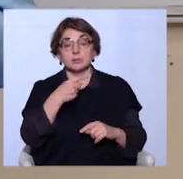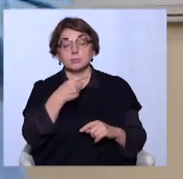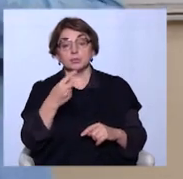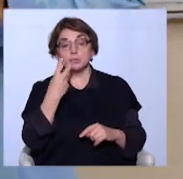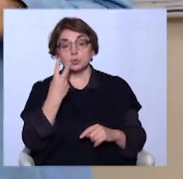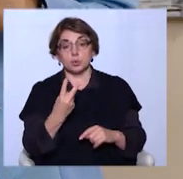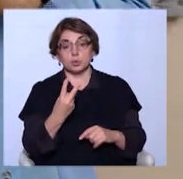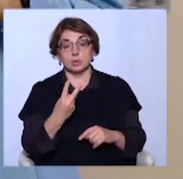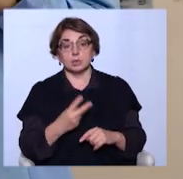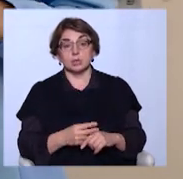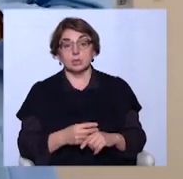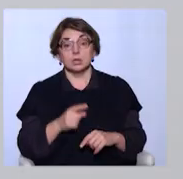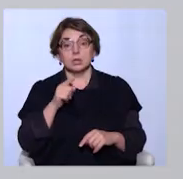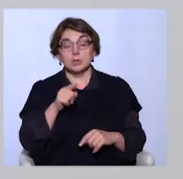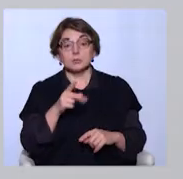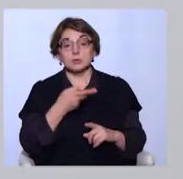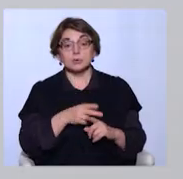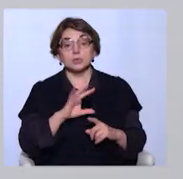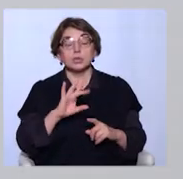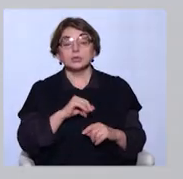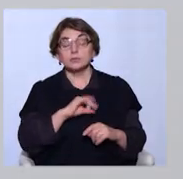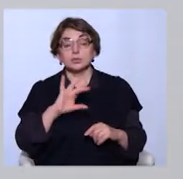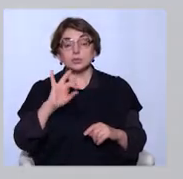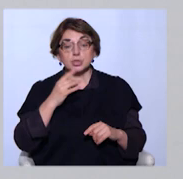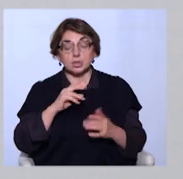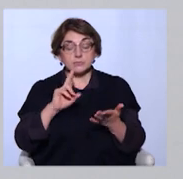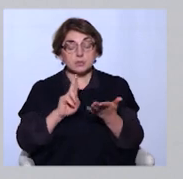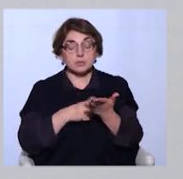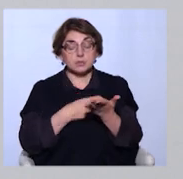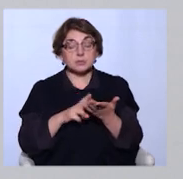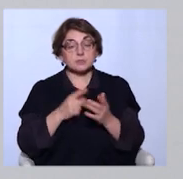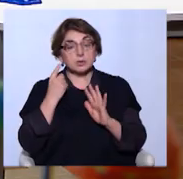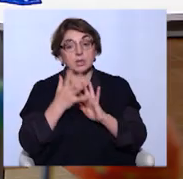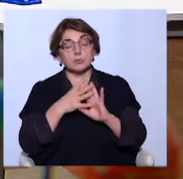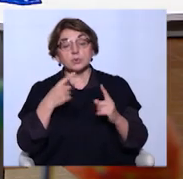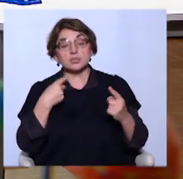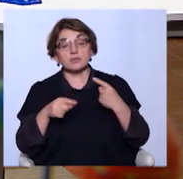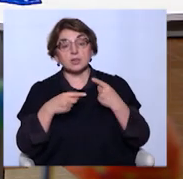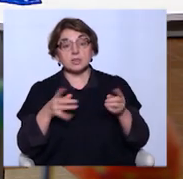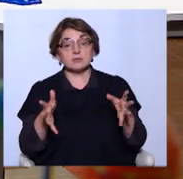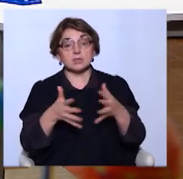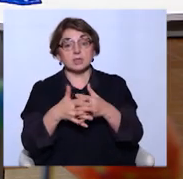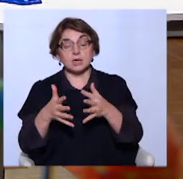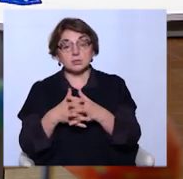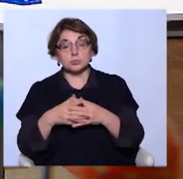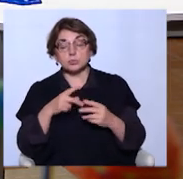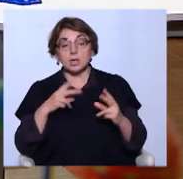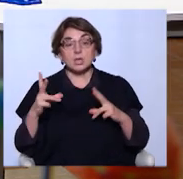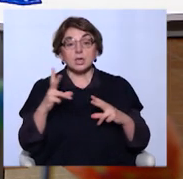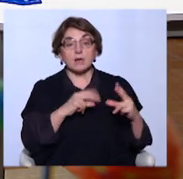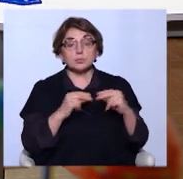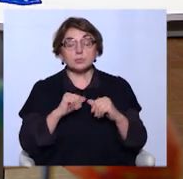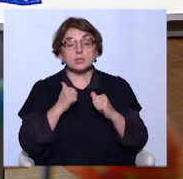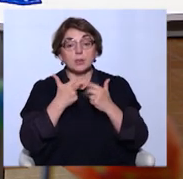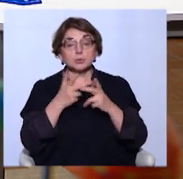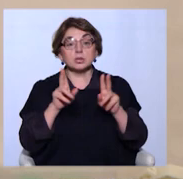-2. იმისათვის რომ ჟანგვის რიცხვი გამოვითვალოთ სხვადასხვა ნაერთებში, აუცილებელია გავითვალისწინოთ რამდენიმე წესი.